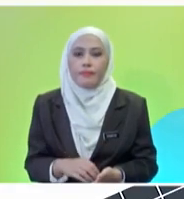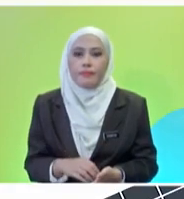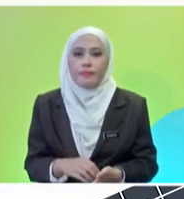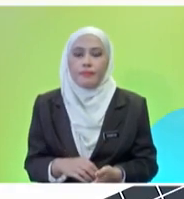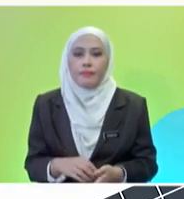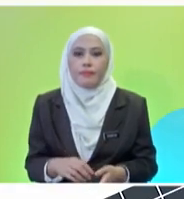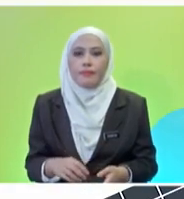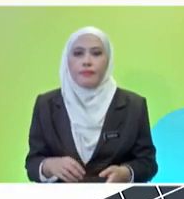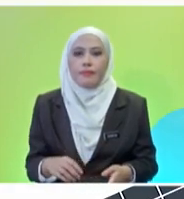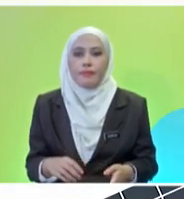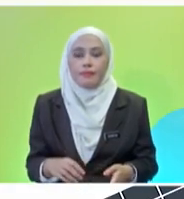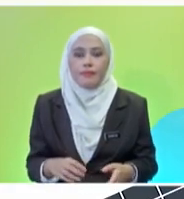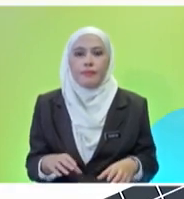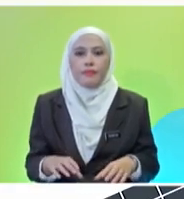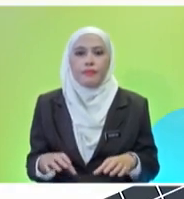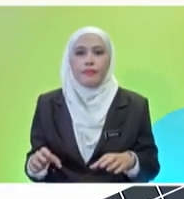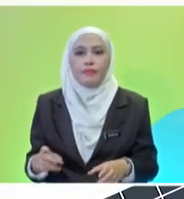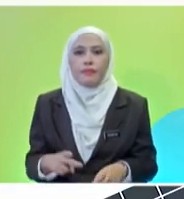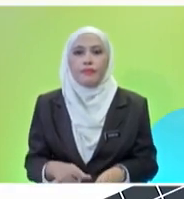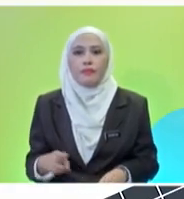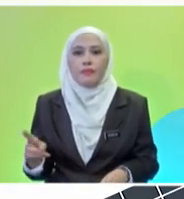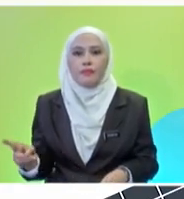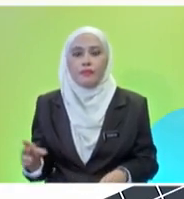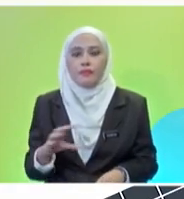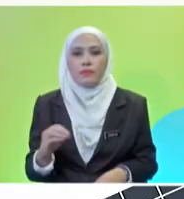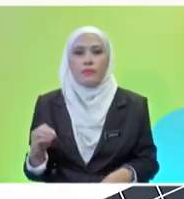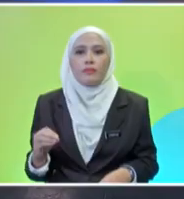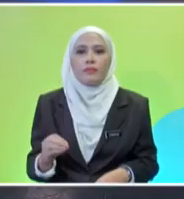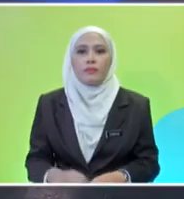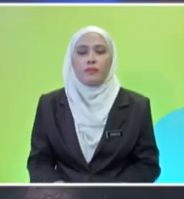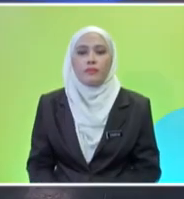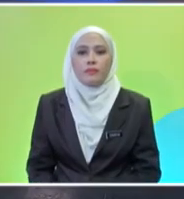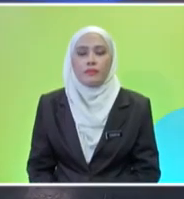bulu rotan dan saling kawat